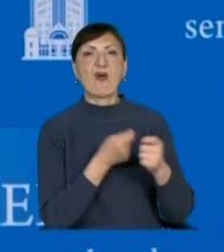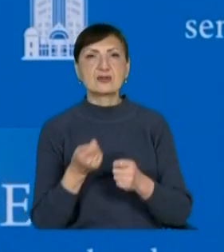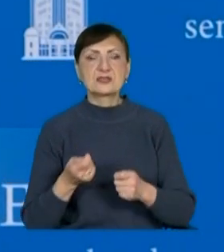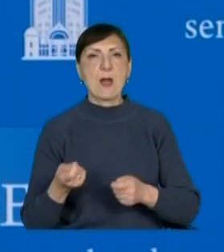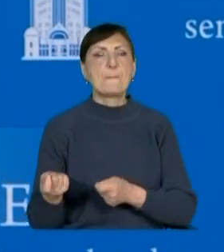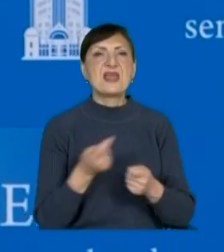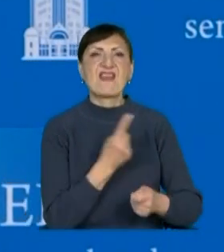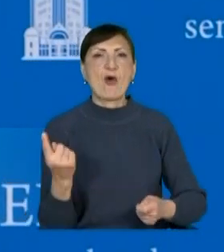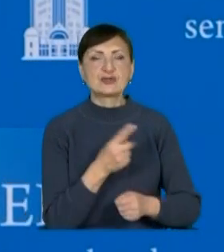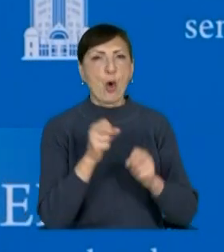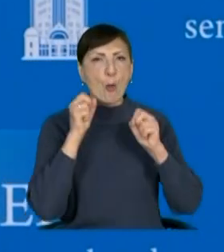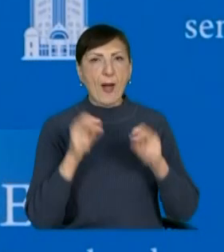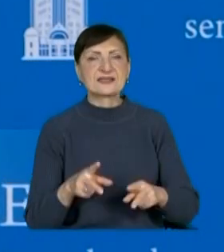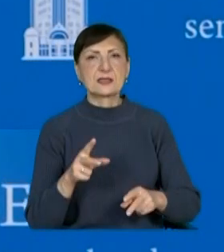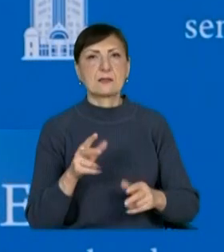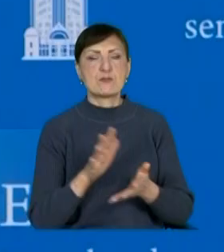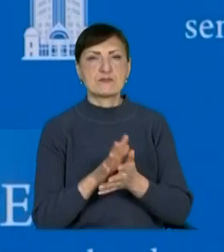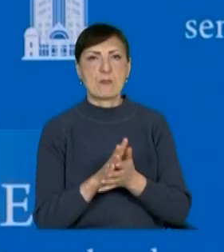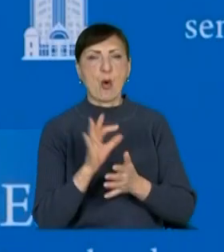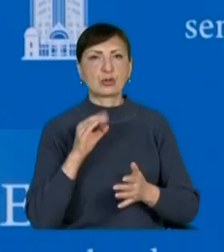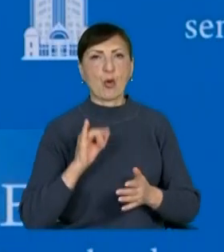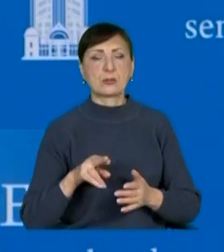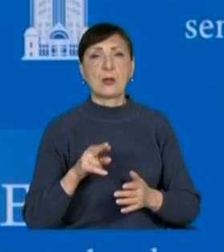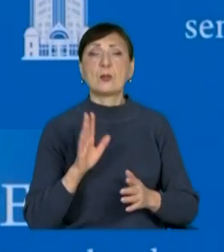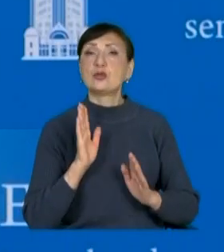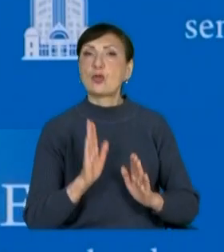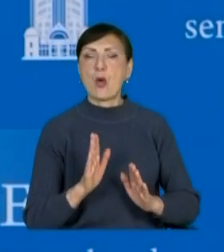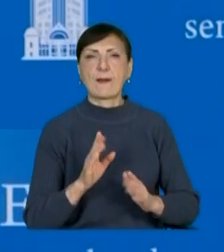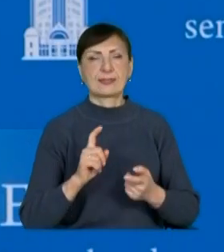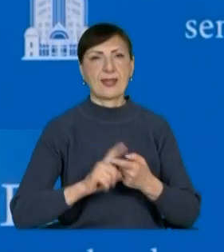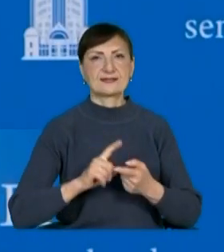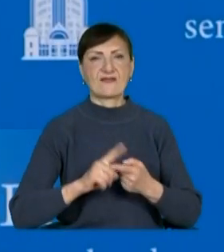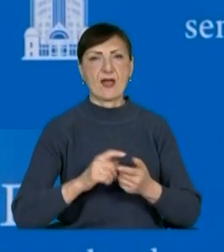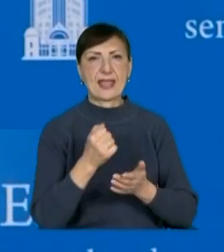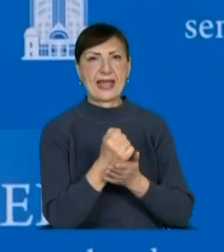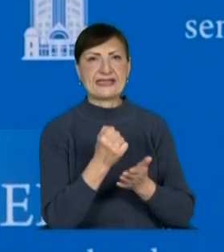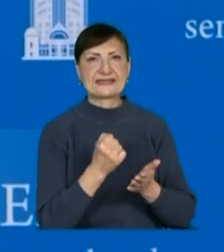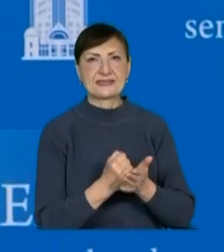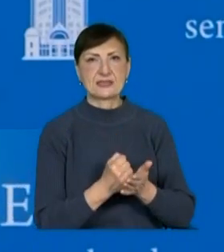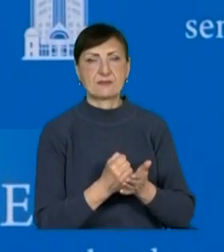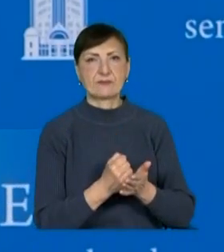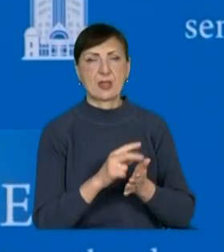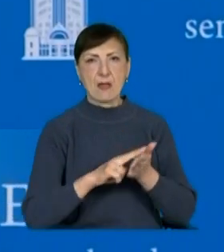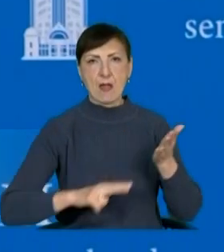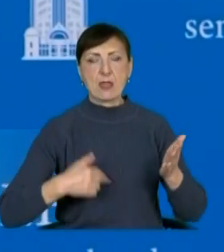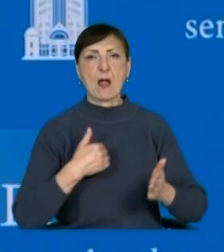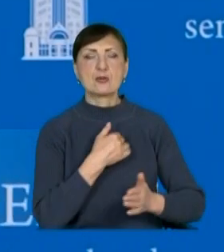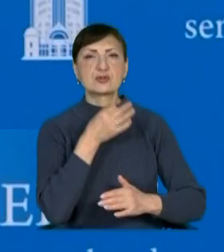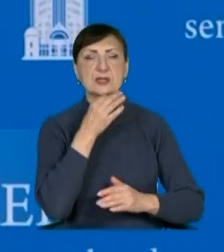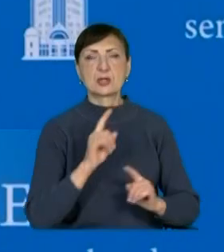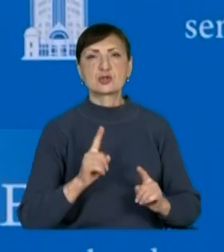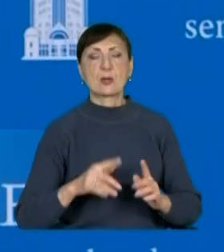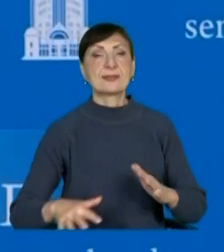перевозка опасных отходов будет осуществляться только на основании лицензии. И я хочу еще раз подчеркнуть, что